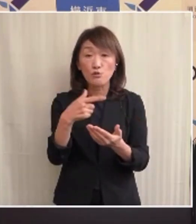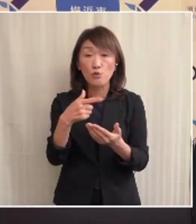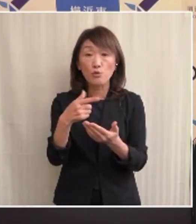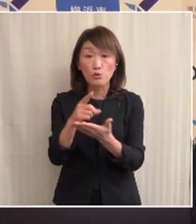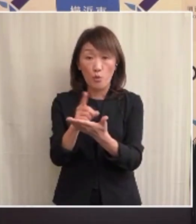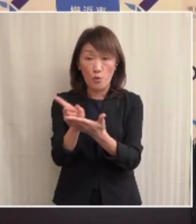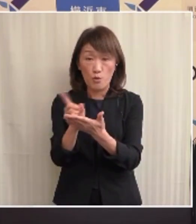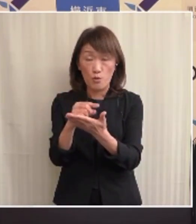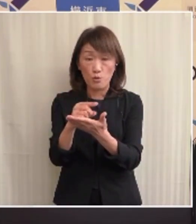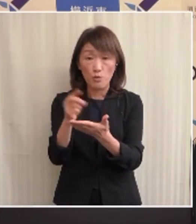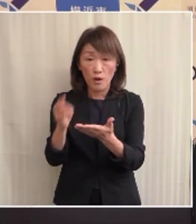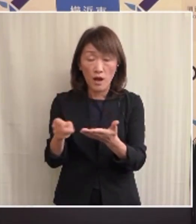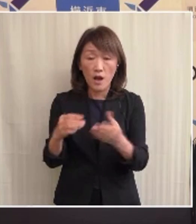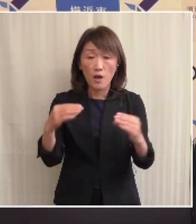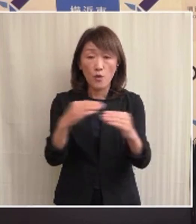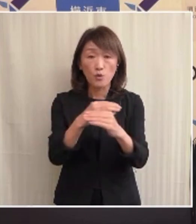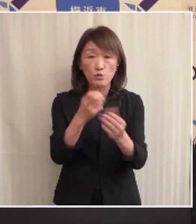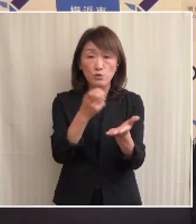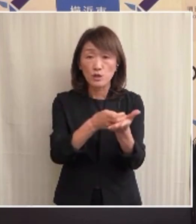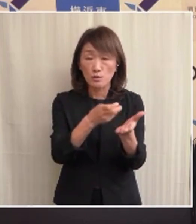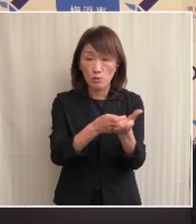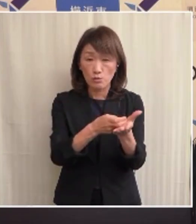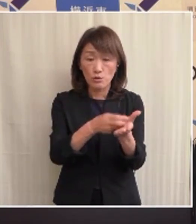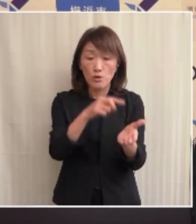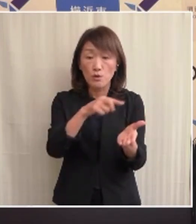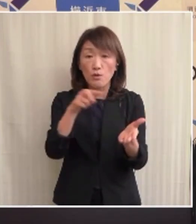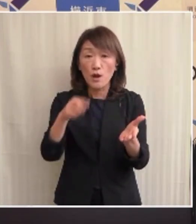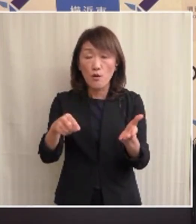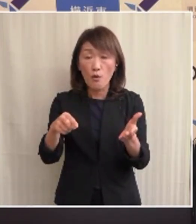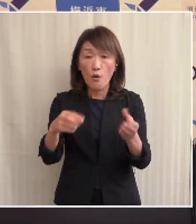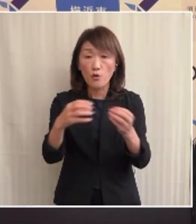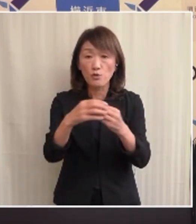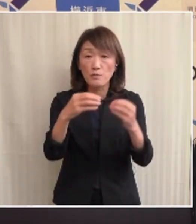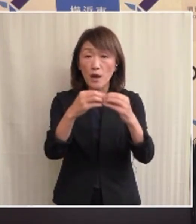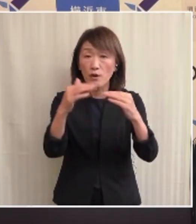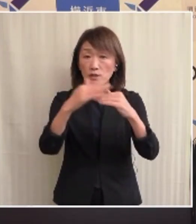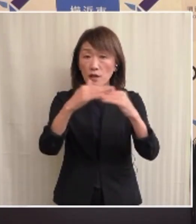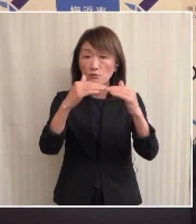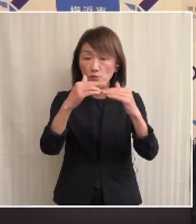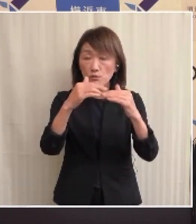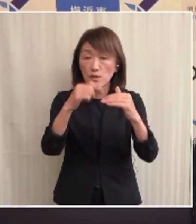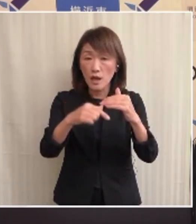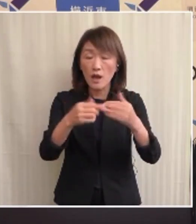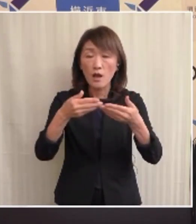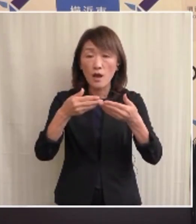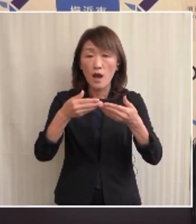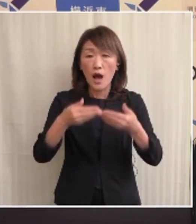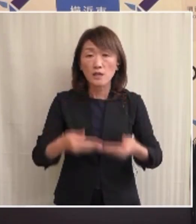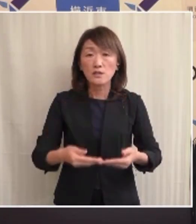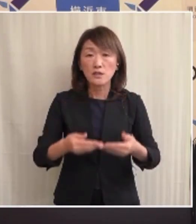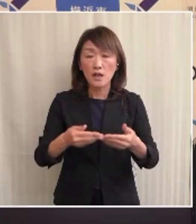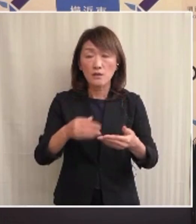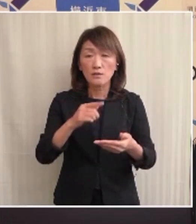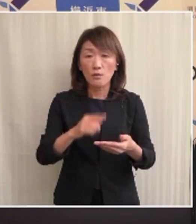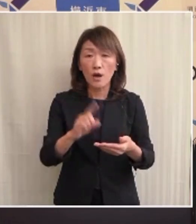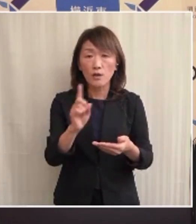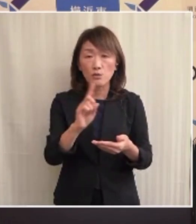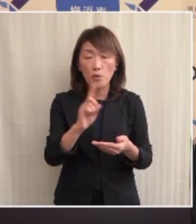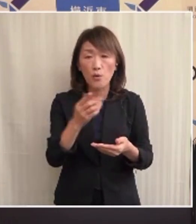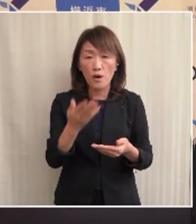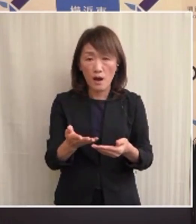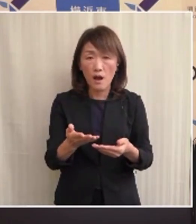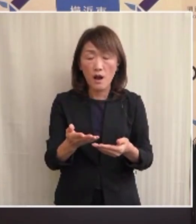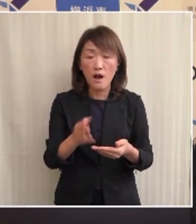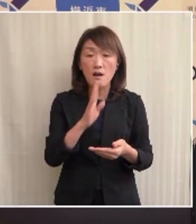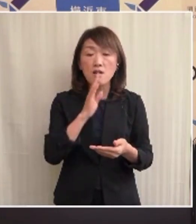規制情報等も組み合わせることで、交通安全上の課題を抽出して、現地の状況に応